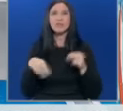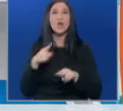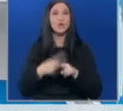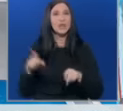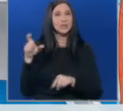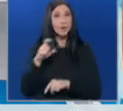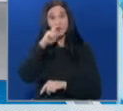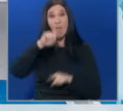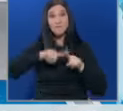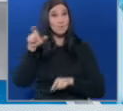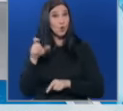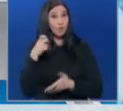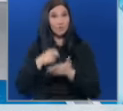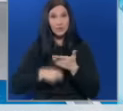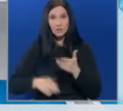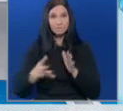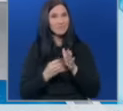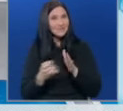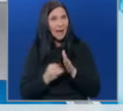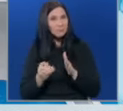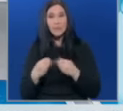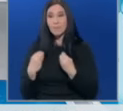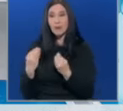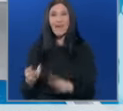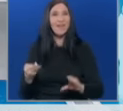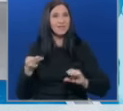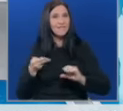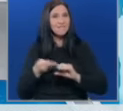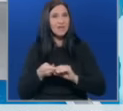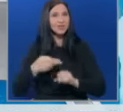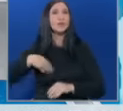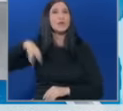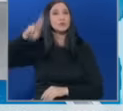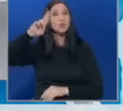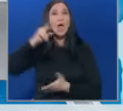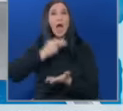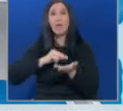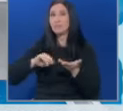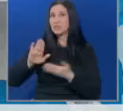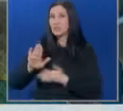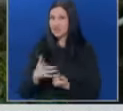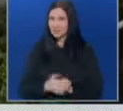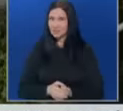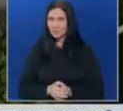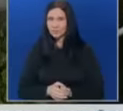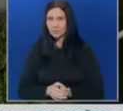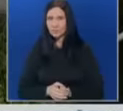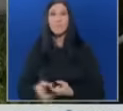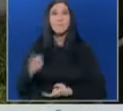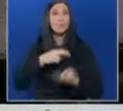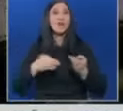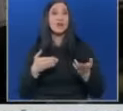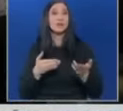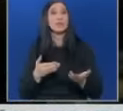Стоев. Главният прокурор твърди, че записът бил предаден на флашка на служителка в администрацията му.